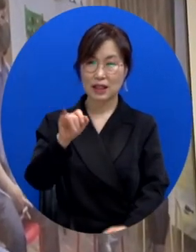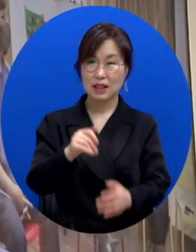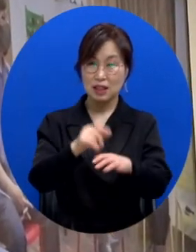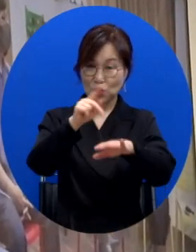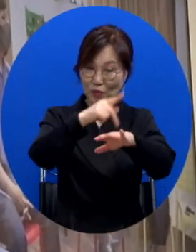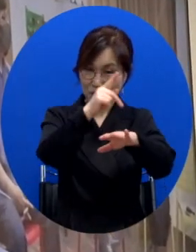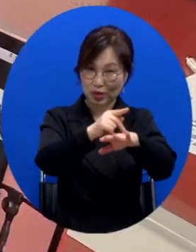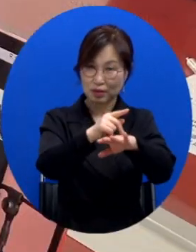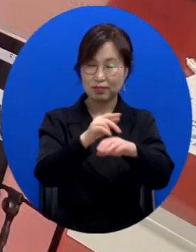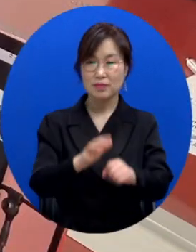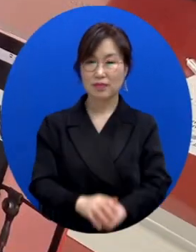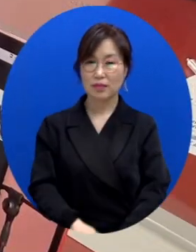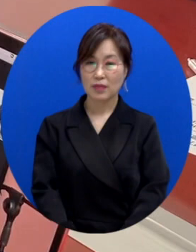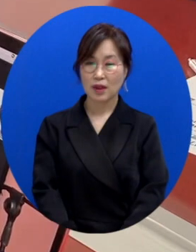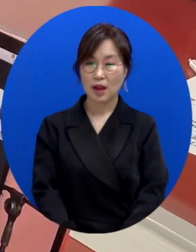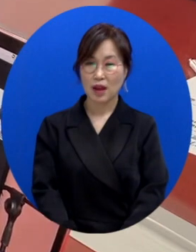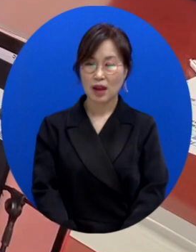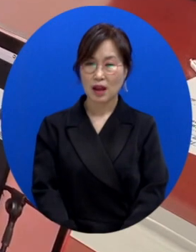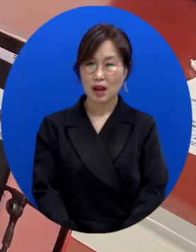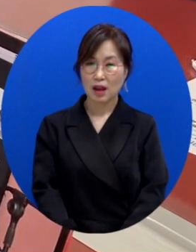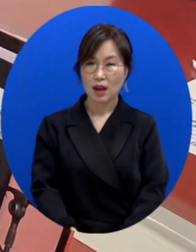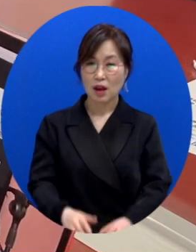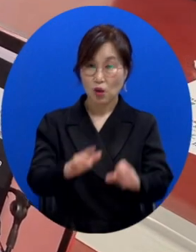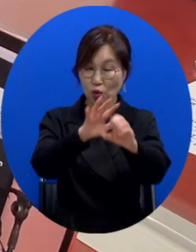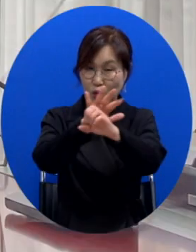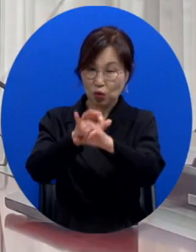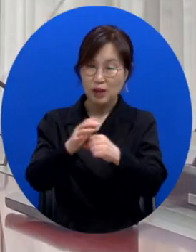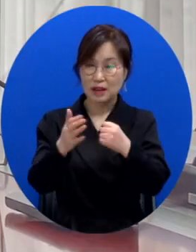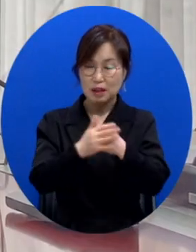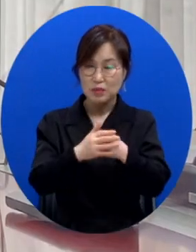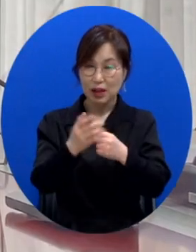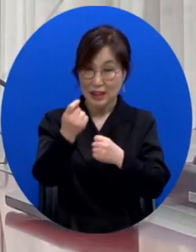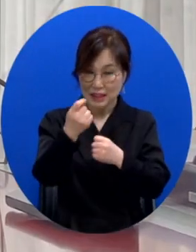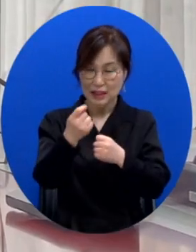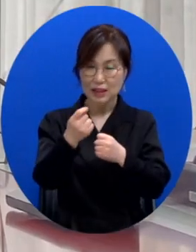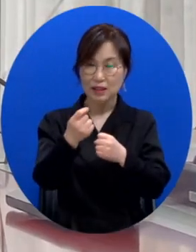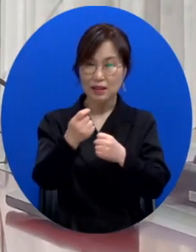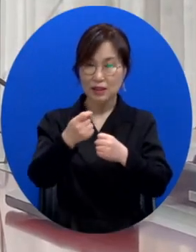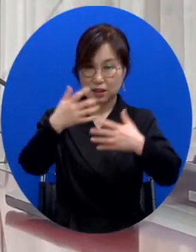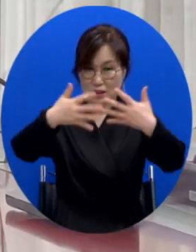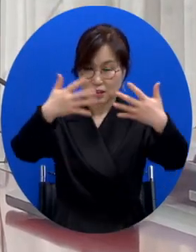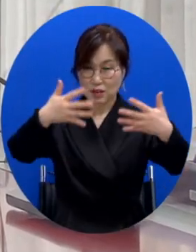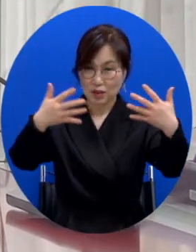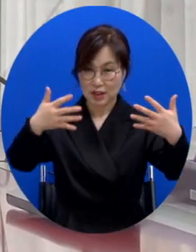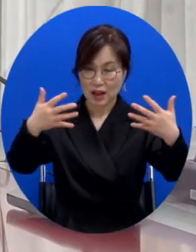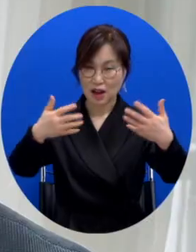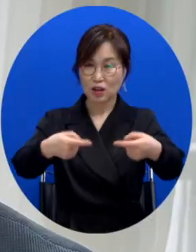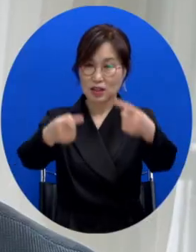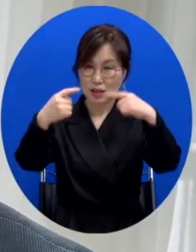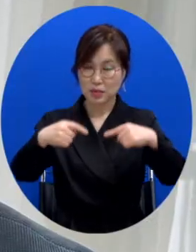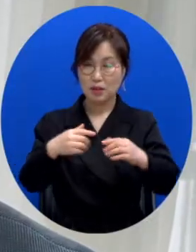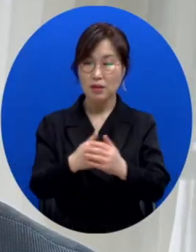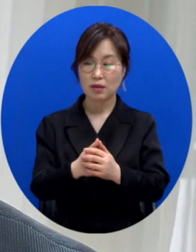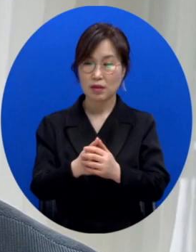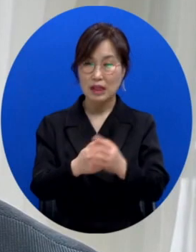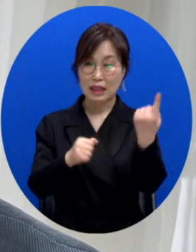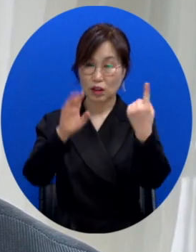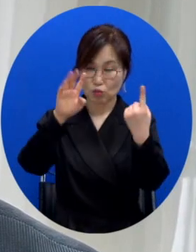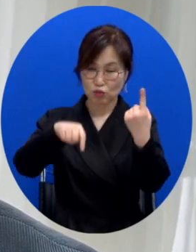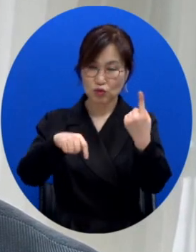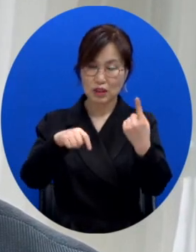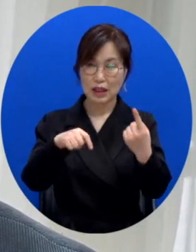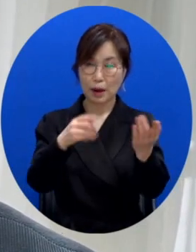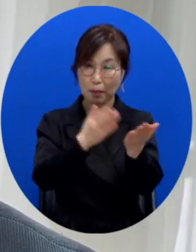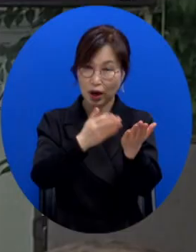올해는 코로나19로 인해 소수의 인원이 한국과 필리핀에서 대면과 비대면 형태로 참여했습니다. 1부 순서는